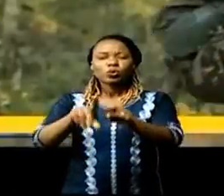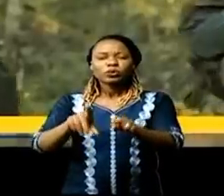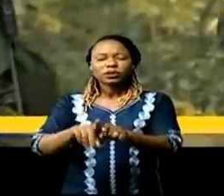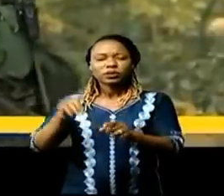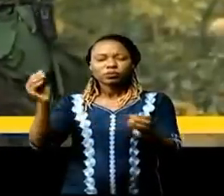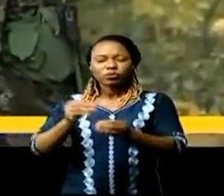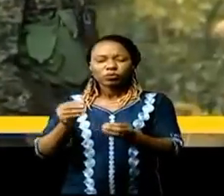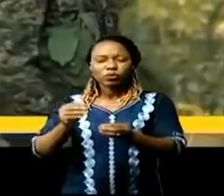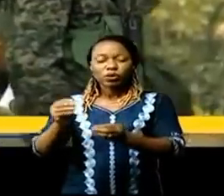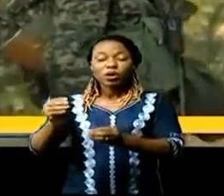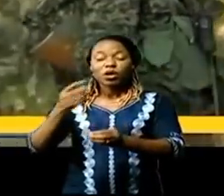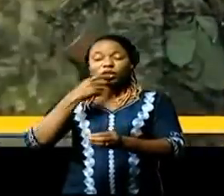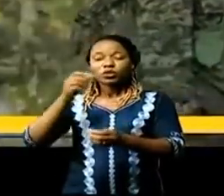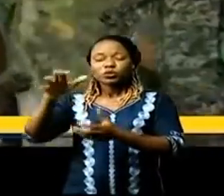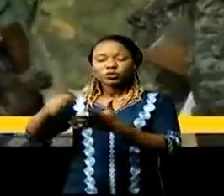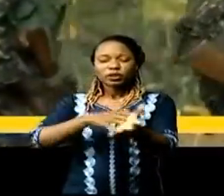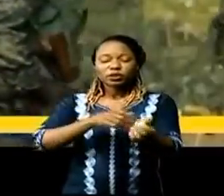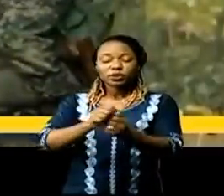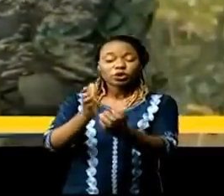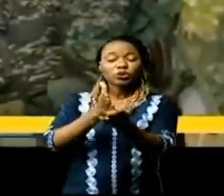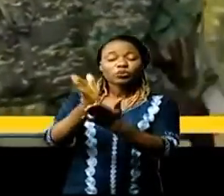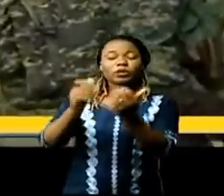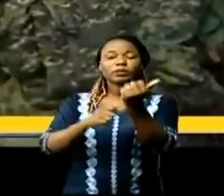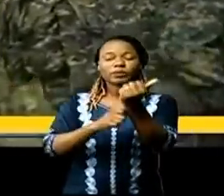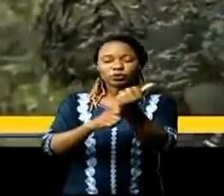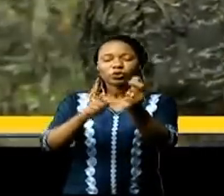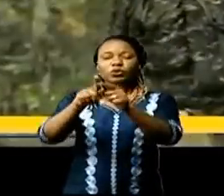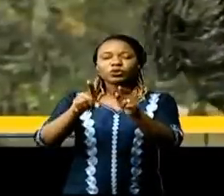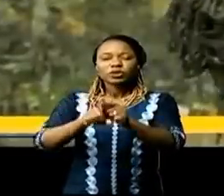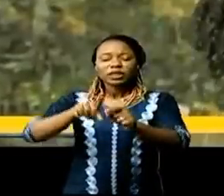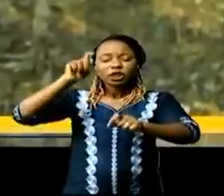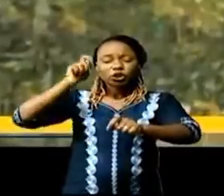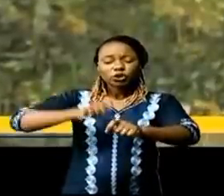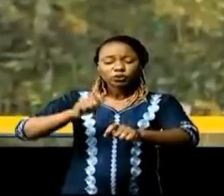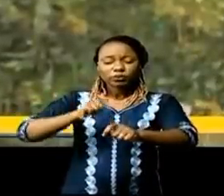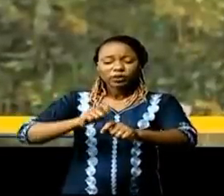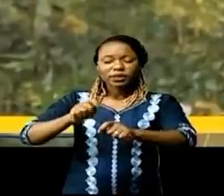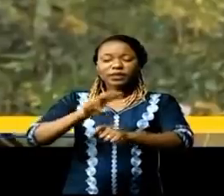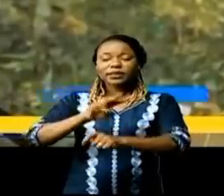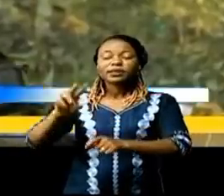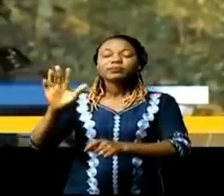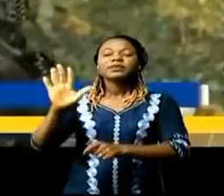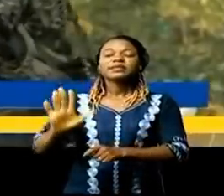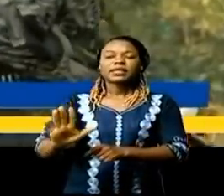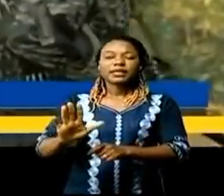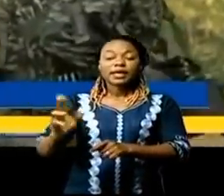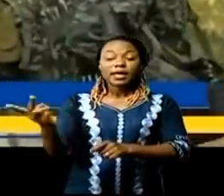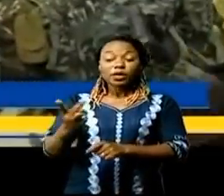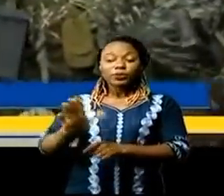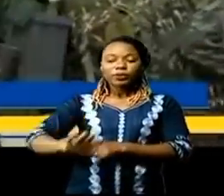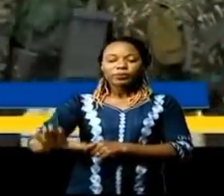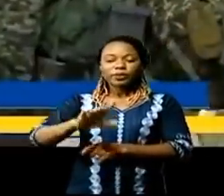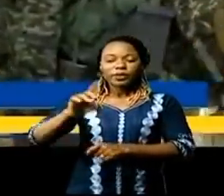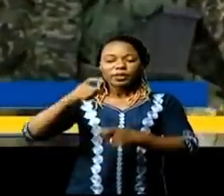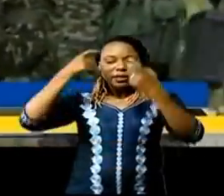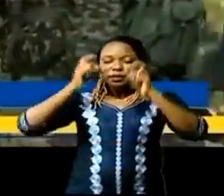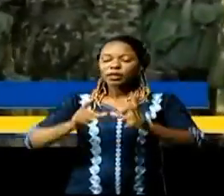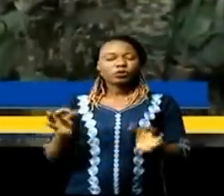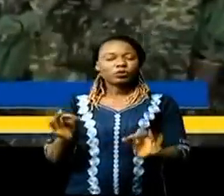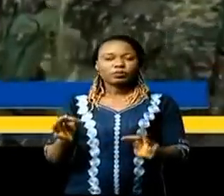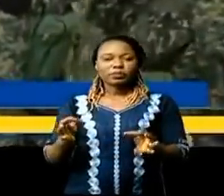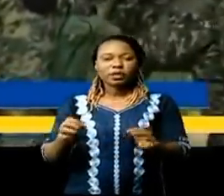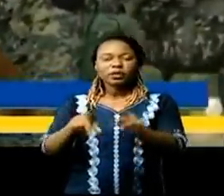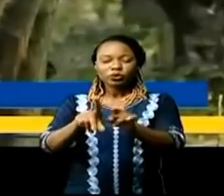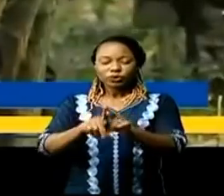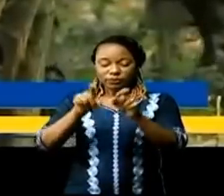l'homme. À la suite du jugement de 2005, les deux voisins ne s'étaient pas mis d'accord sur le montant des